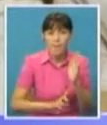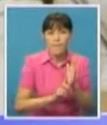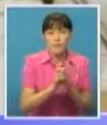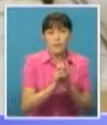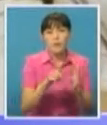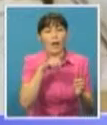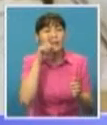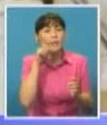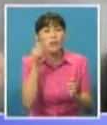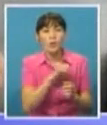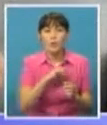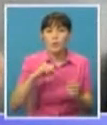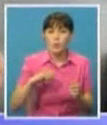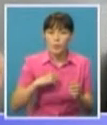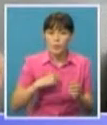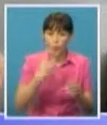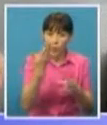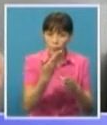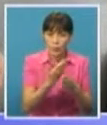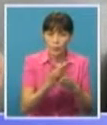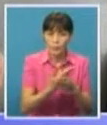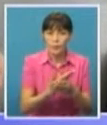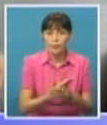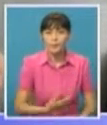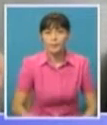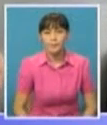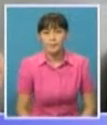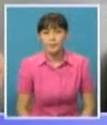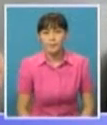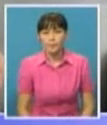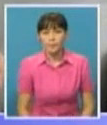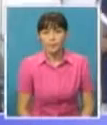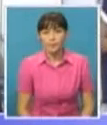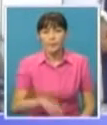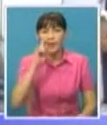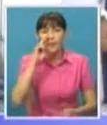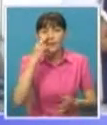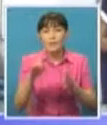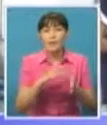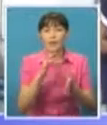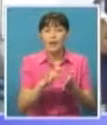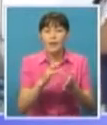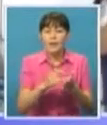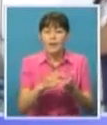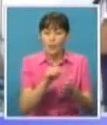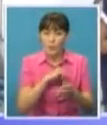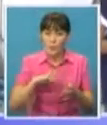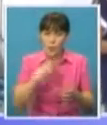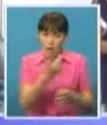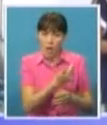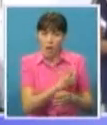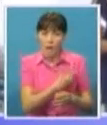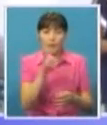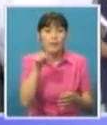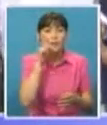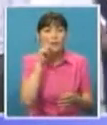болған жастар жағы өздеріндегі барды бөліп беруден жалтармайтынын жеткізді. Шымкент қаласының ерікті жастары, яғни осы облыстық